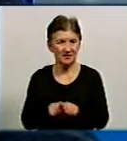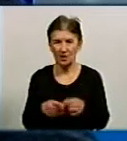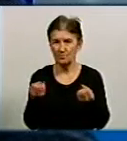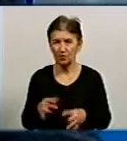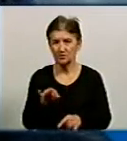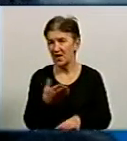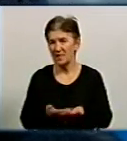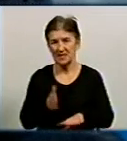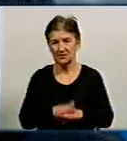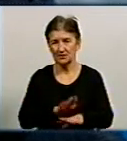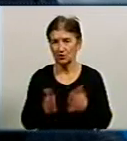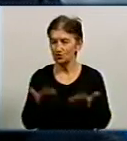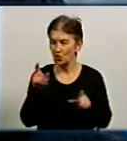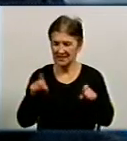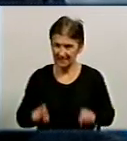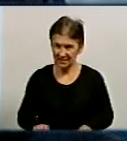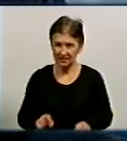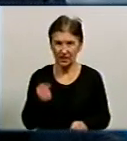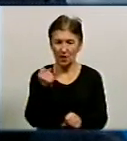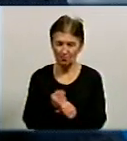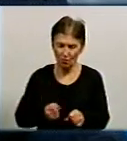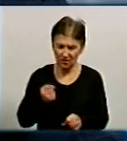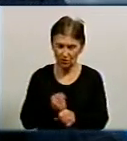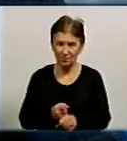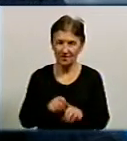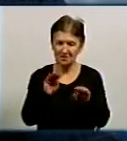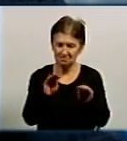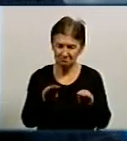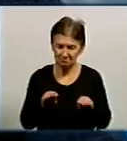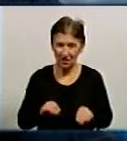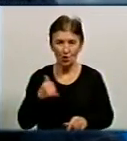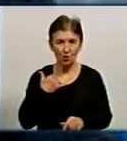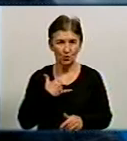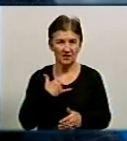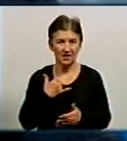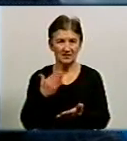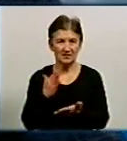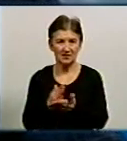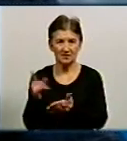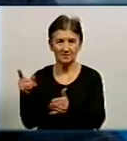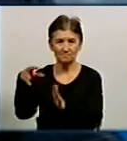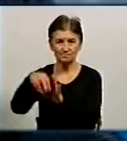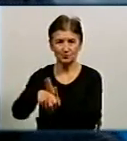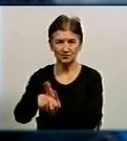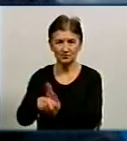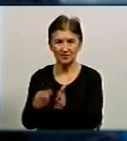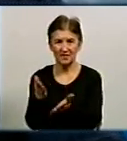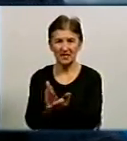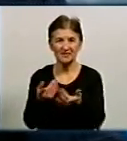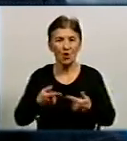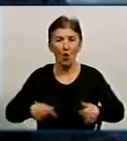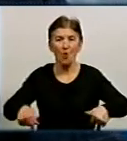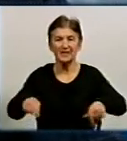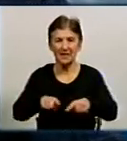не складно. Якщо сісти, попрацювати над цим. У нас працює при департаменті економіки певний відділ, там, де